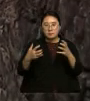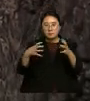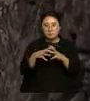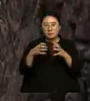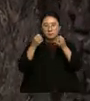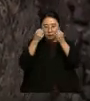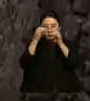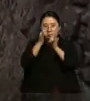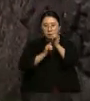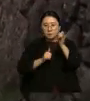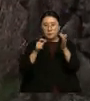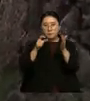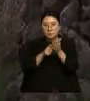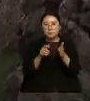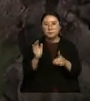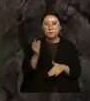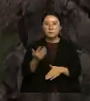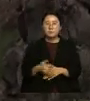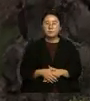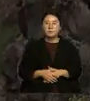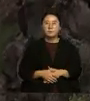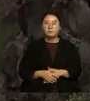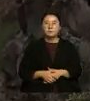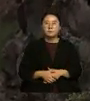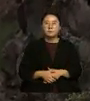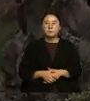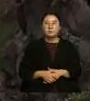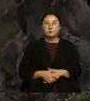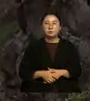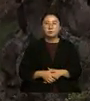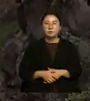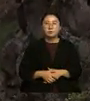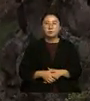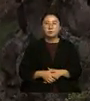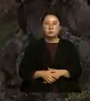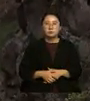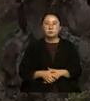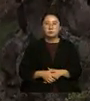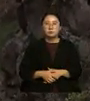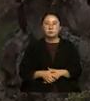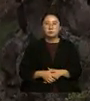새로운 역사를 기록했습니다. 딜라이브 서울경제 케이블TV 박미연입니다.